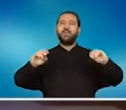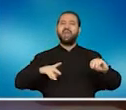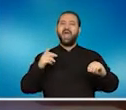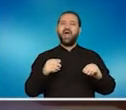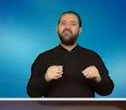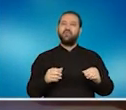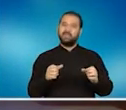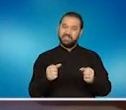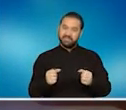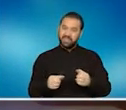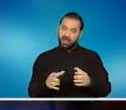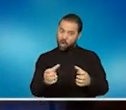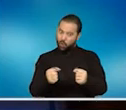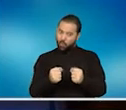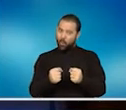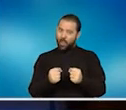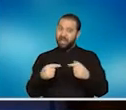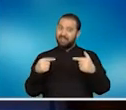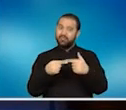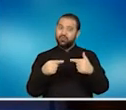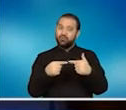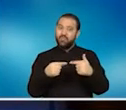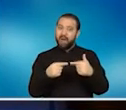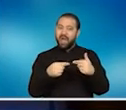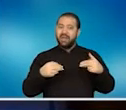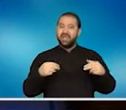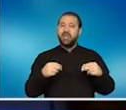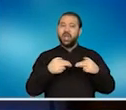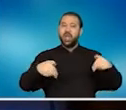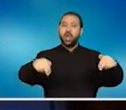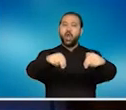fost folosită și de ea au profitat